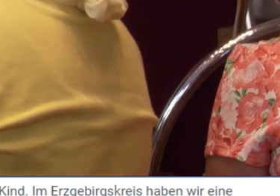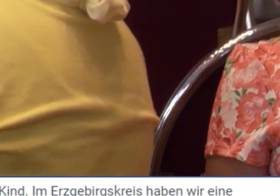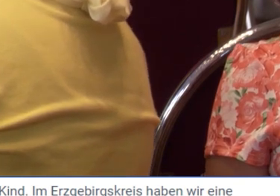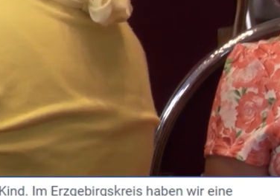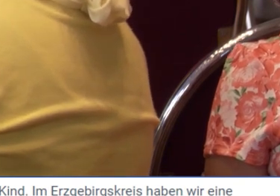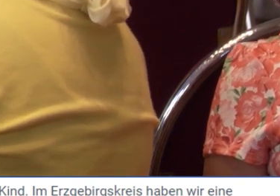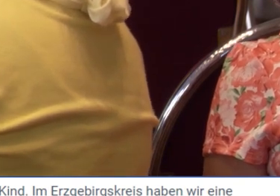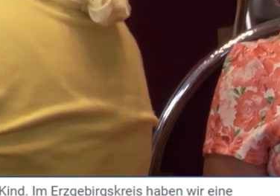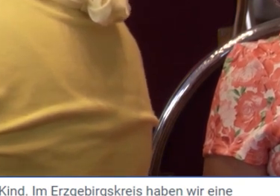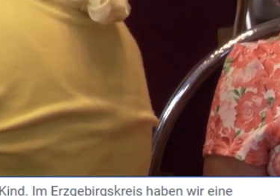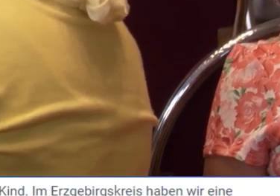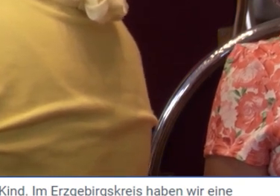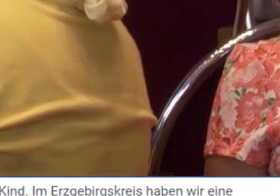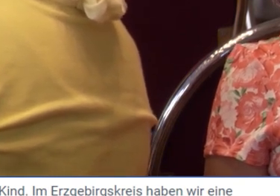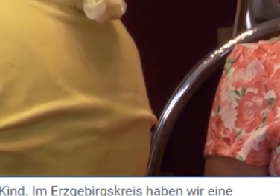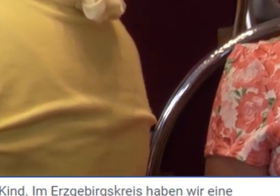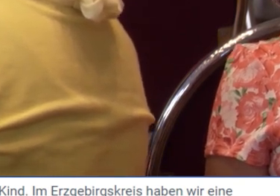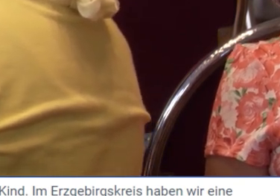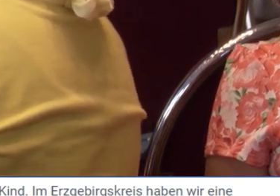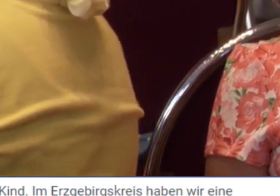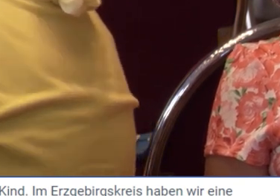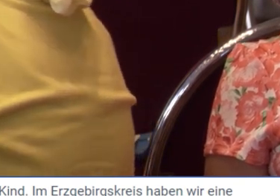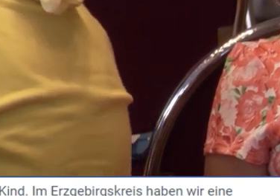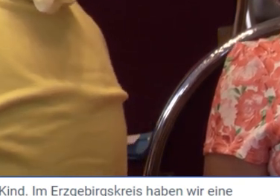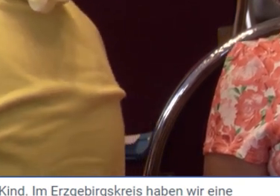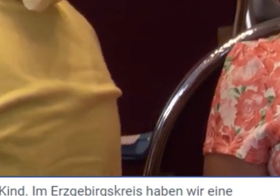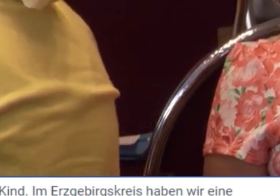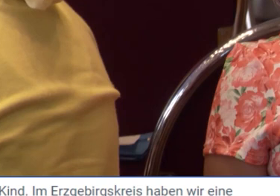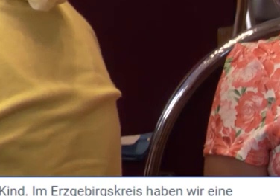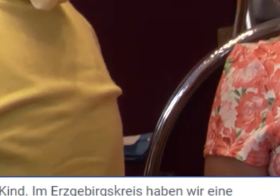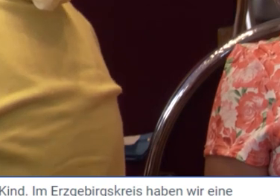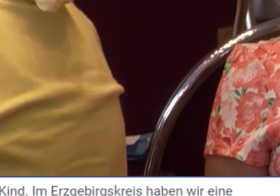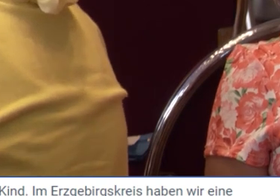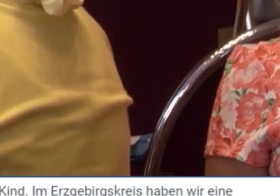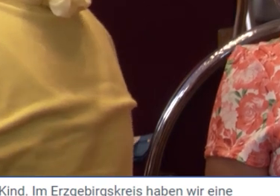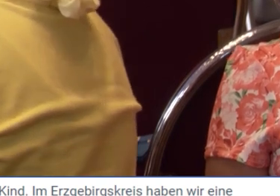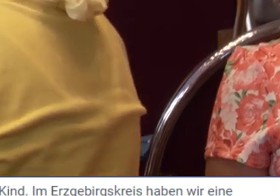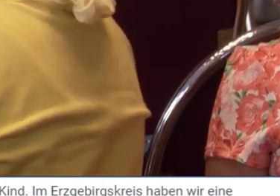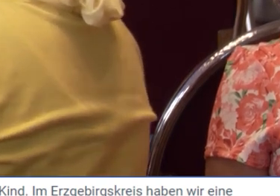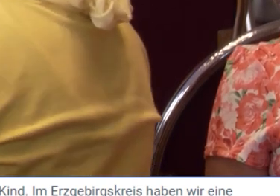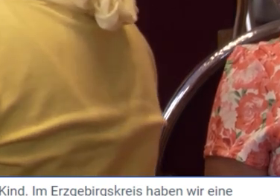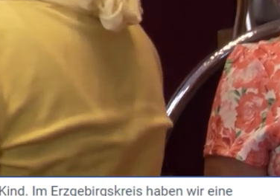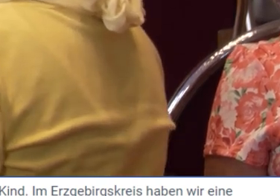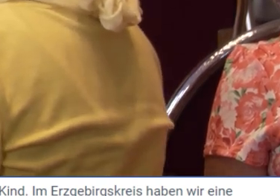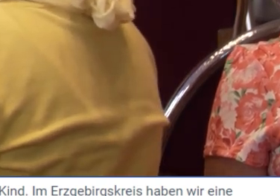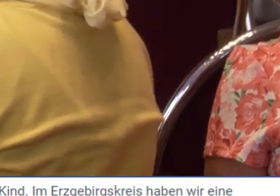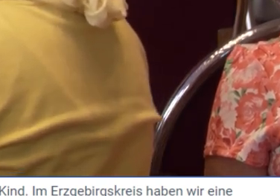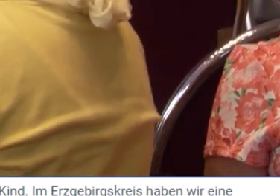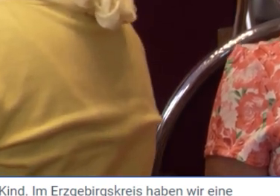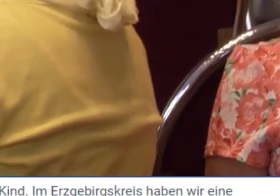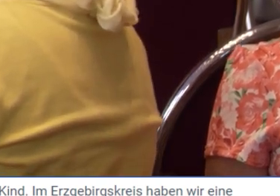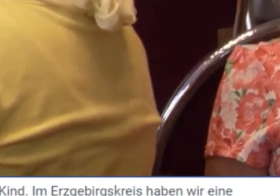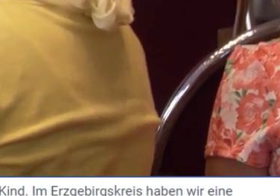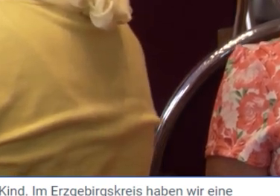gesetzt und wenn die junge Frau jetzt 18 wird ist die Eltern Assistenz erledigt ne obwohl ja die Elternschaft nicht